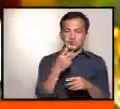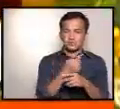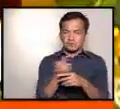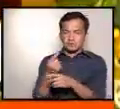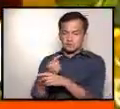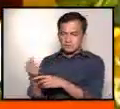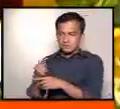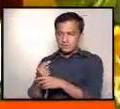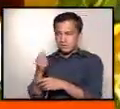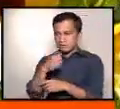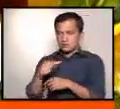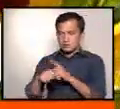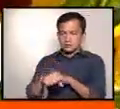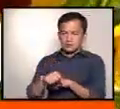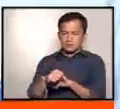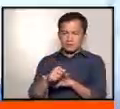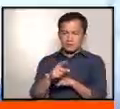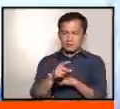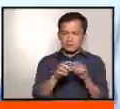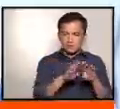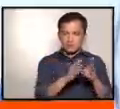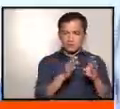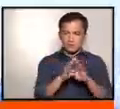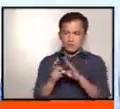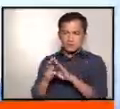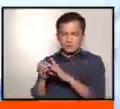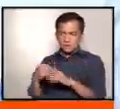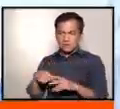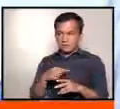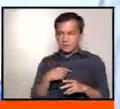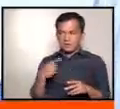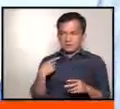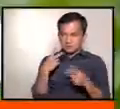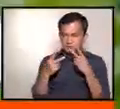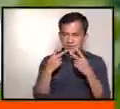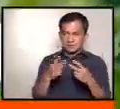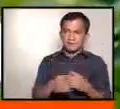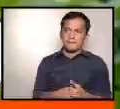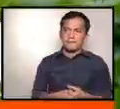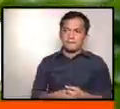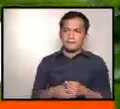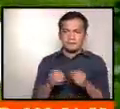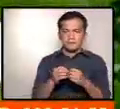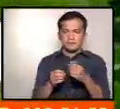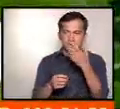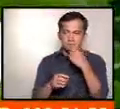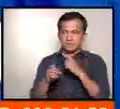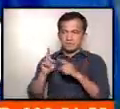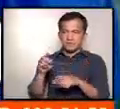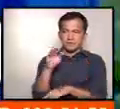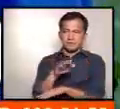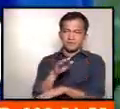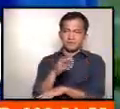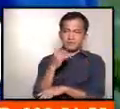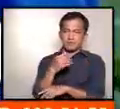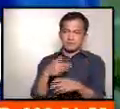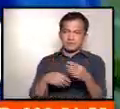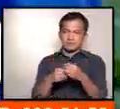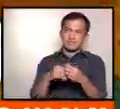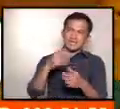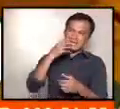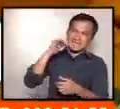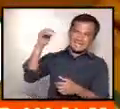para anytime, by the time na open kami, meron pa rin makikita. Mas magandang magpunta sa hapon dahil bukod sa